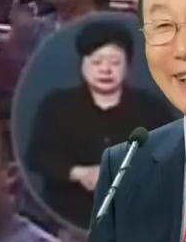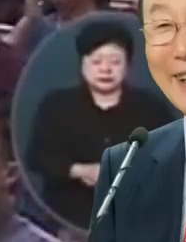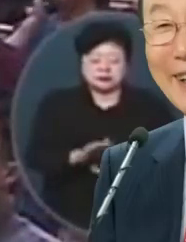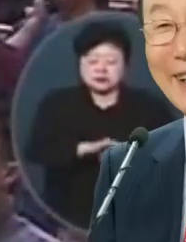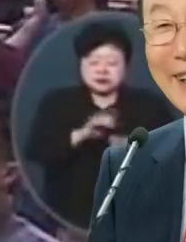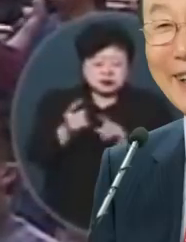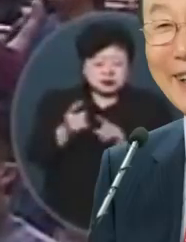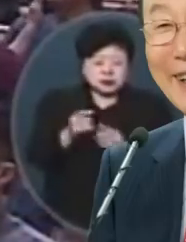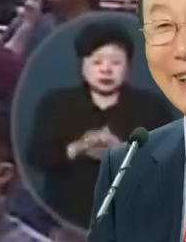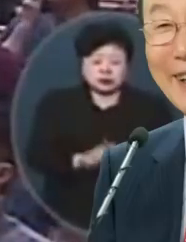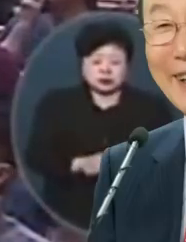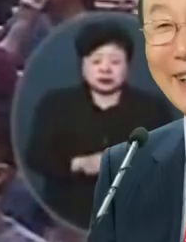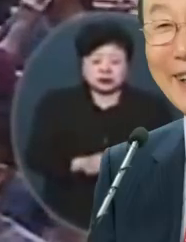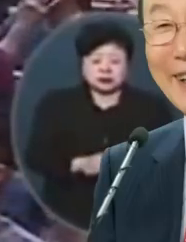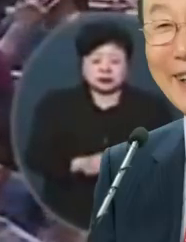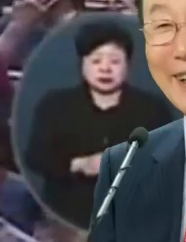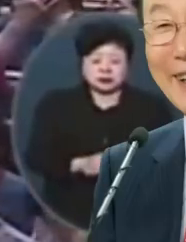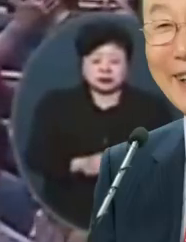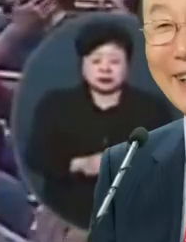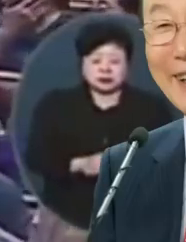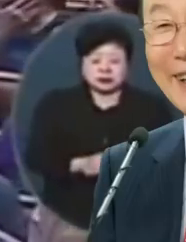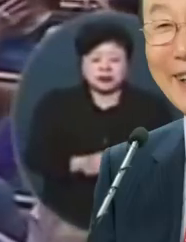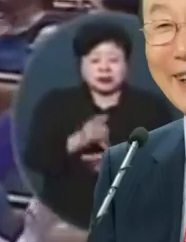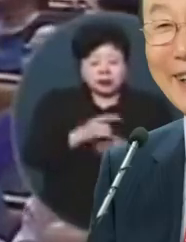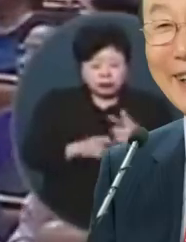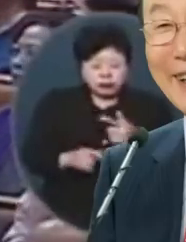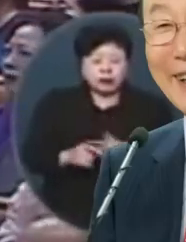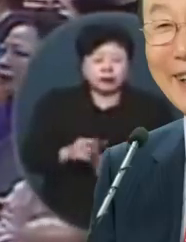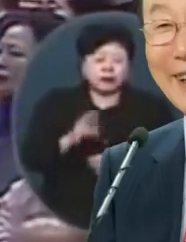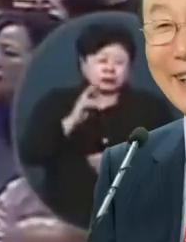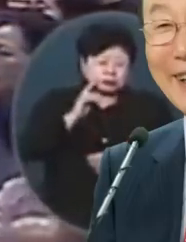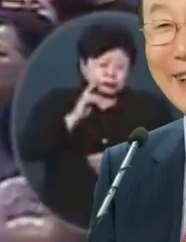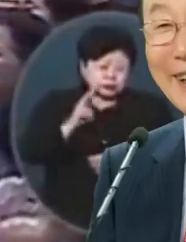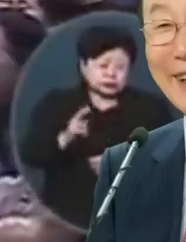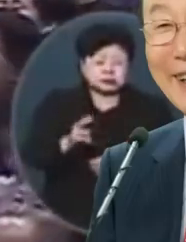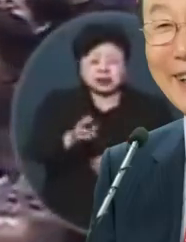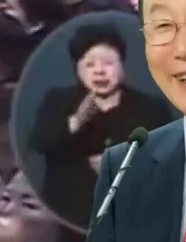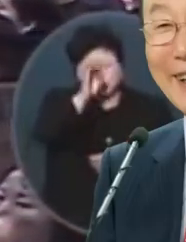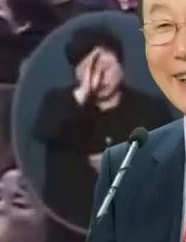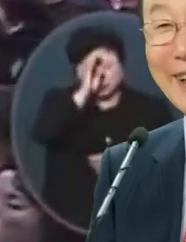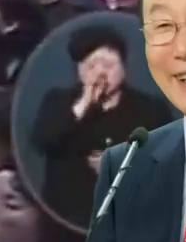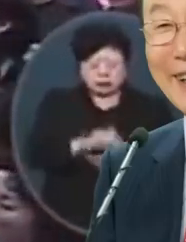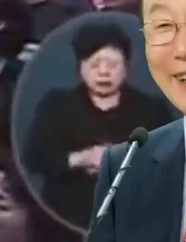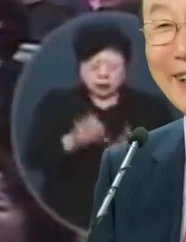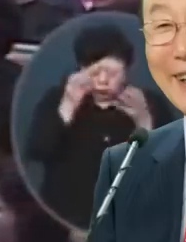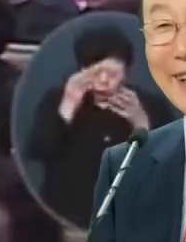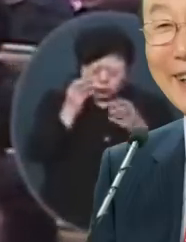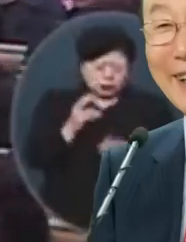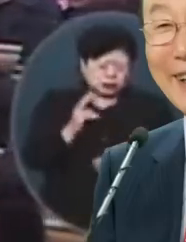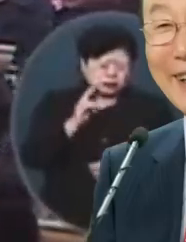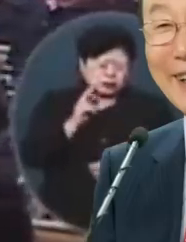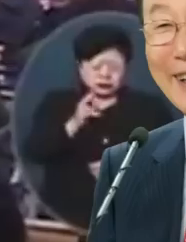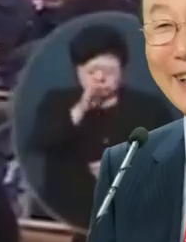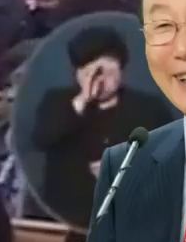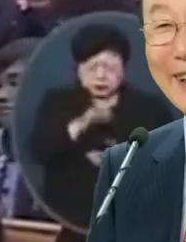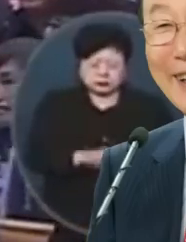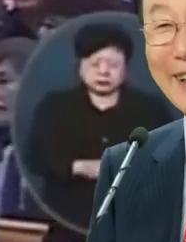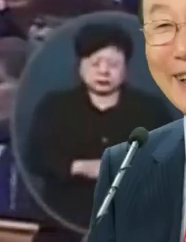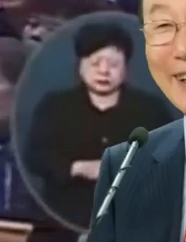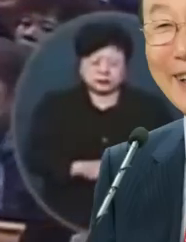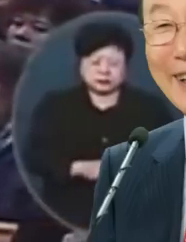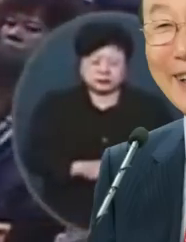치료를 할수록 치료가 효과를 발생하지 않고 더 고통을 가져왔습니다.